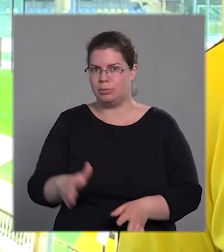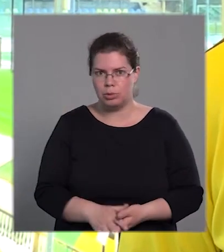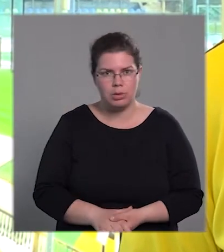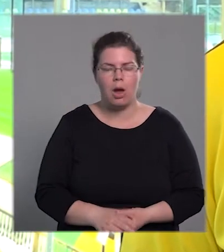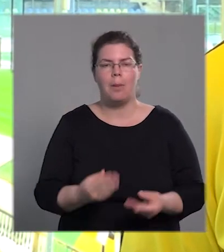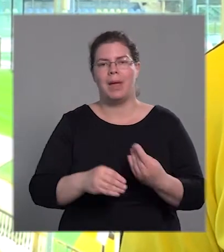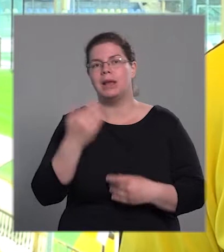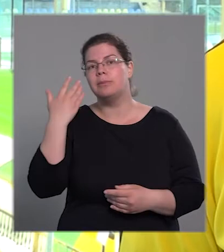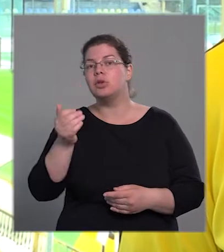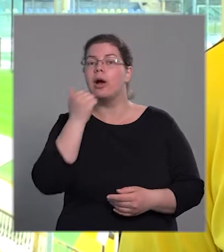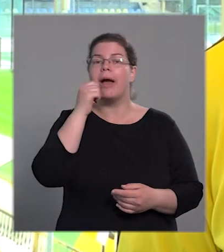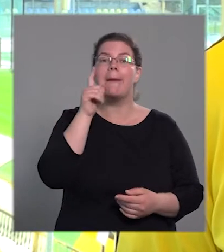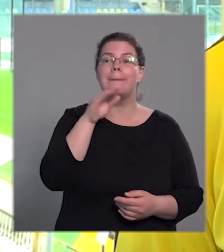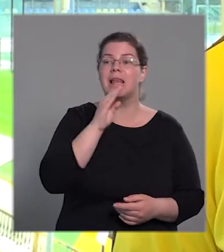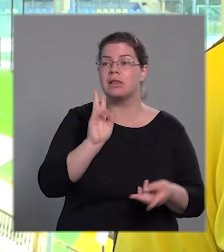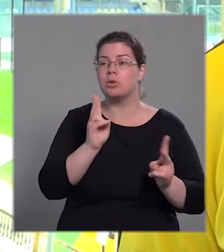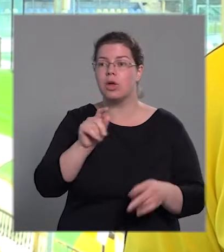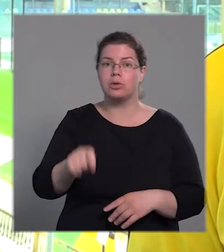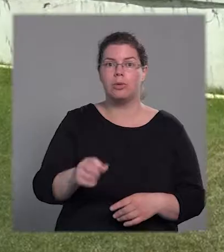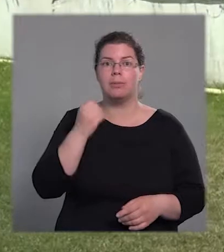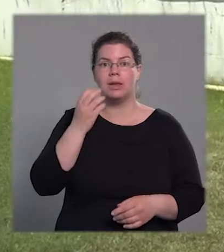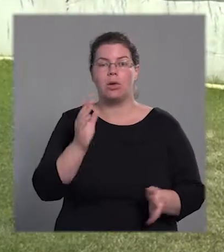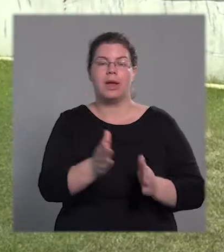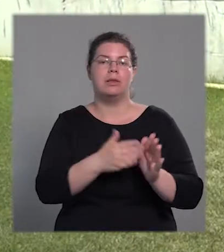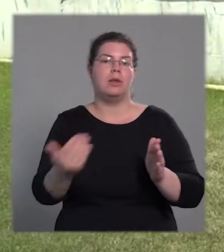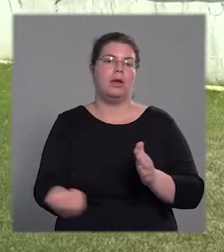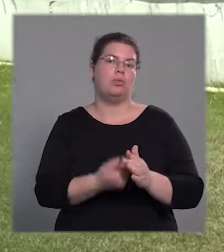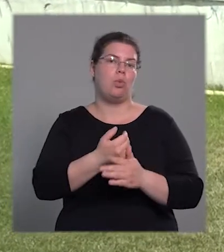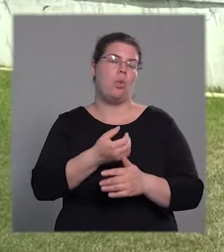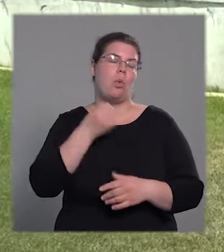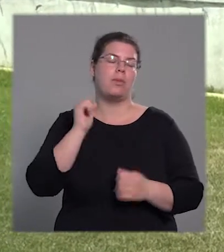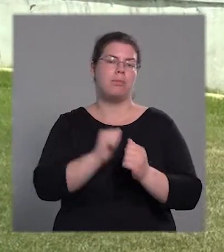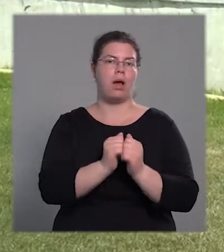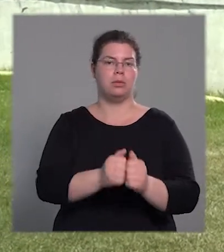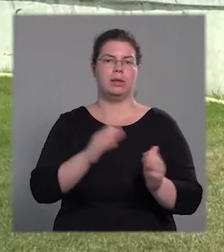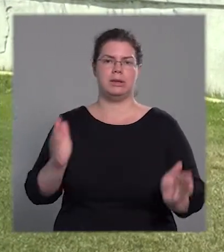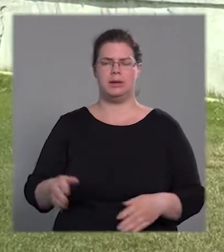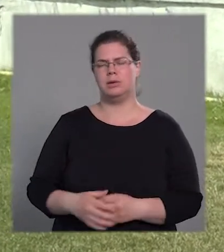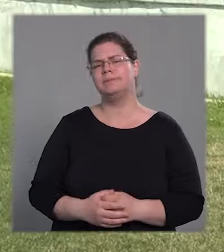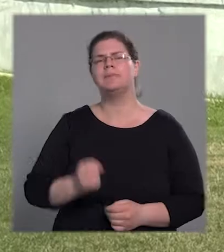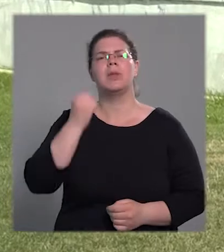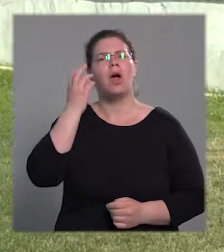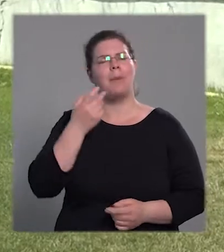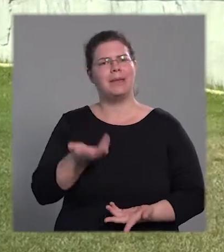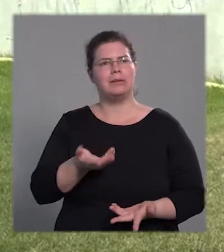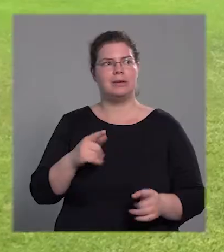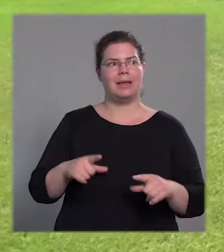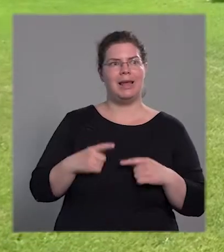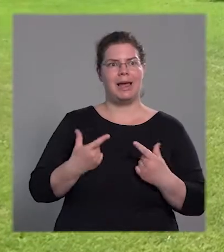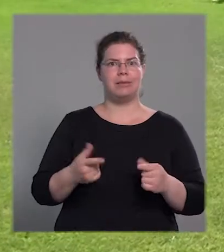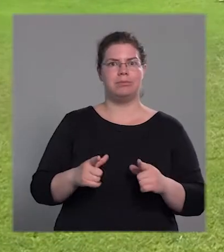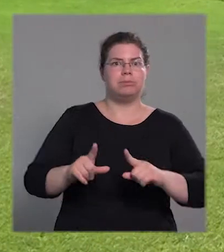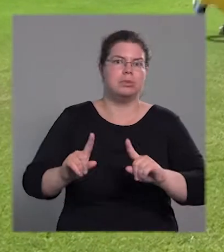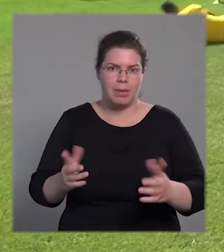az MLS hogy dönt majd, hogy mikor kezdődik a következő bajnoki szezon. Amikor félbeszakadt az élet ilyen szempontból